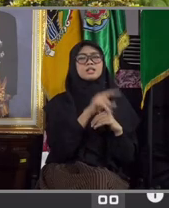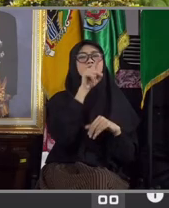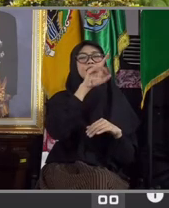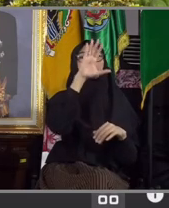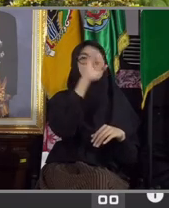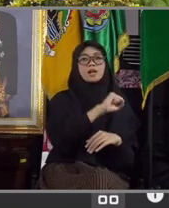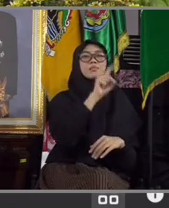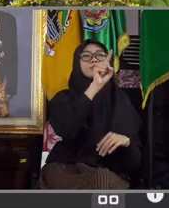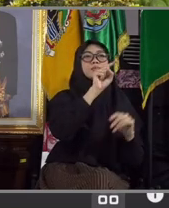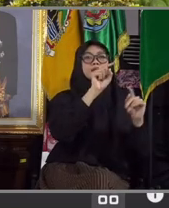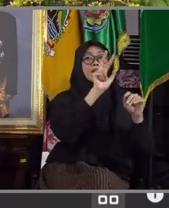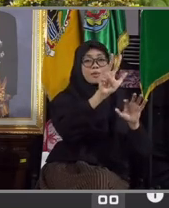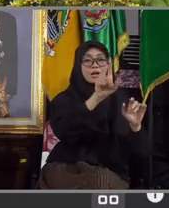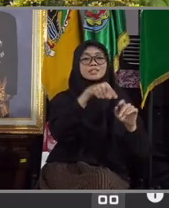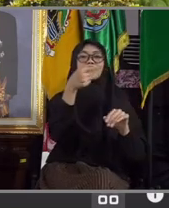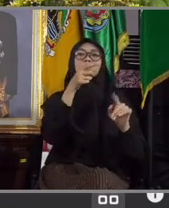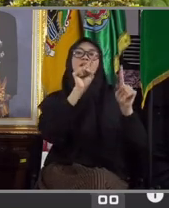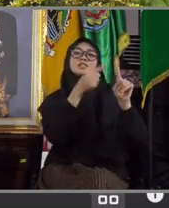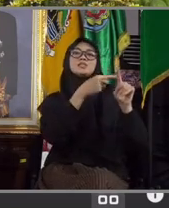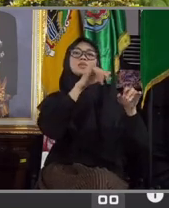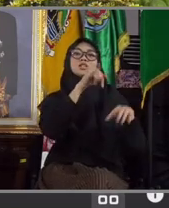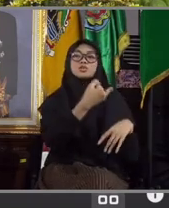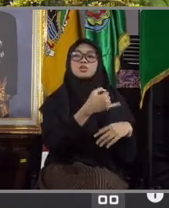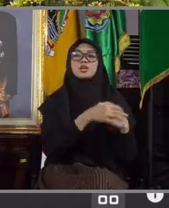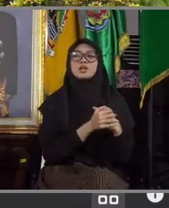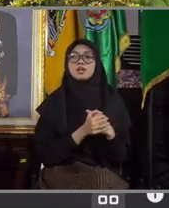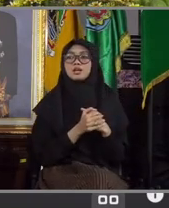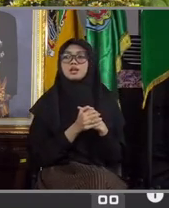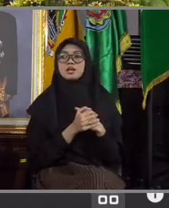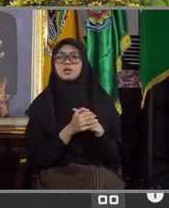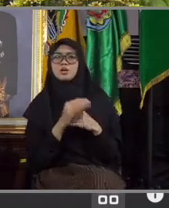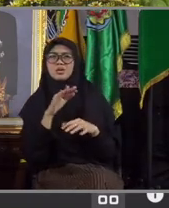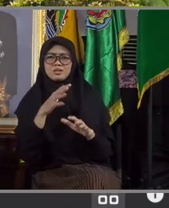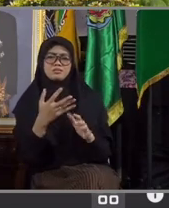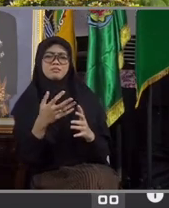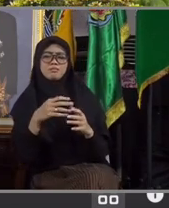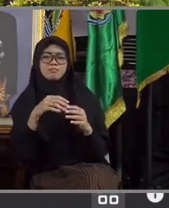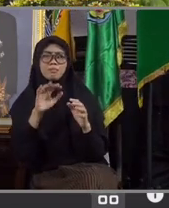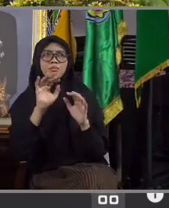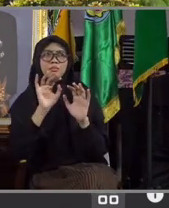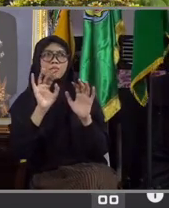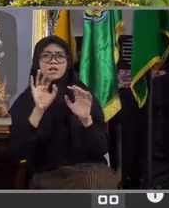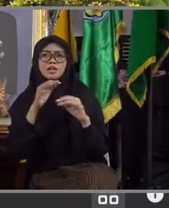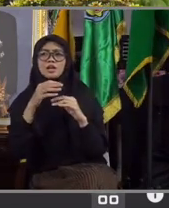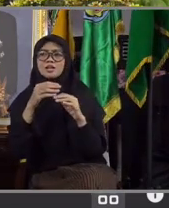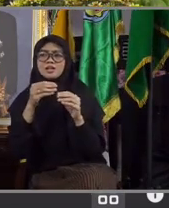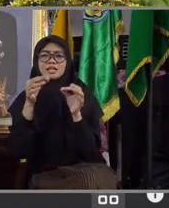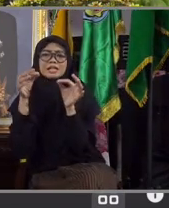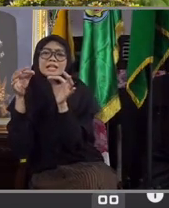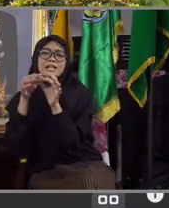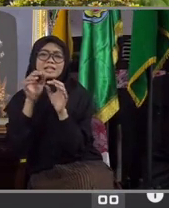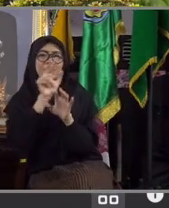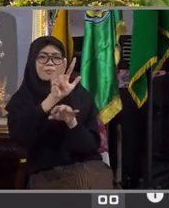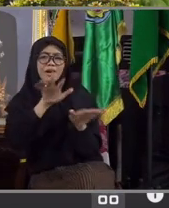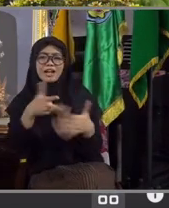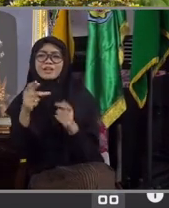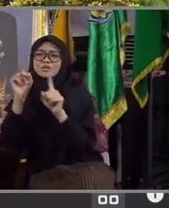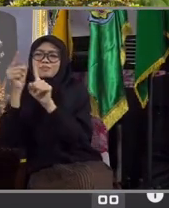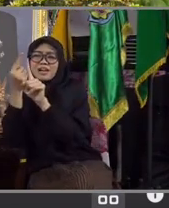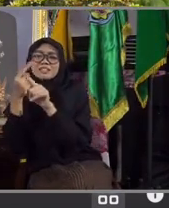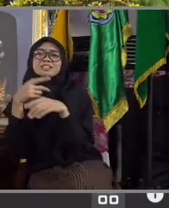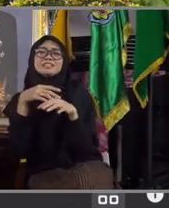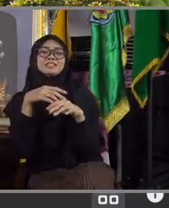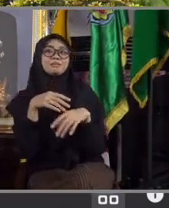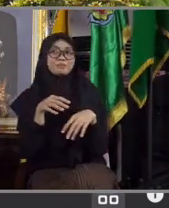Nggih. Nggih. Nggih. Luwih kerep 11 e apa luwih kerep 8e? Kerep 8e, Bapak.